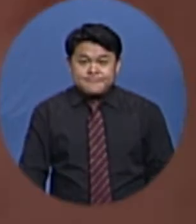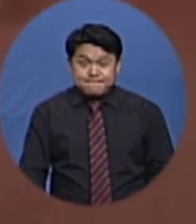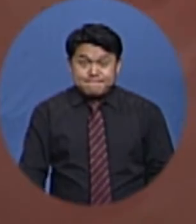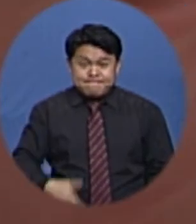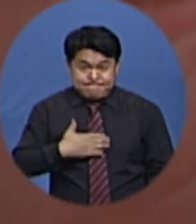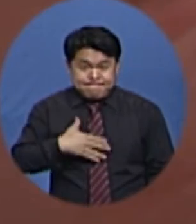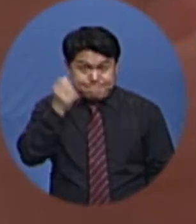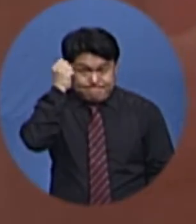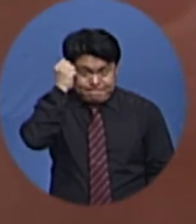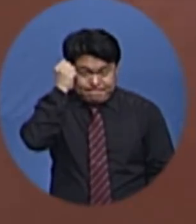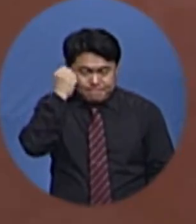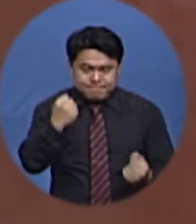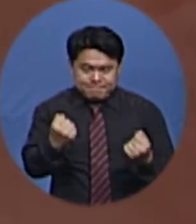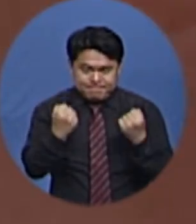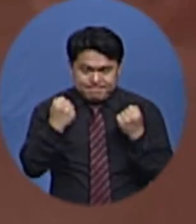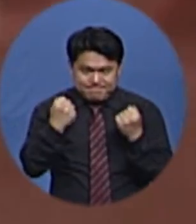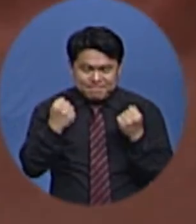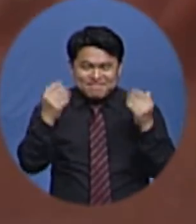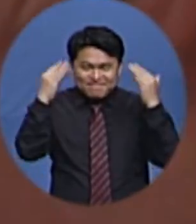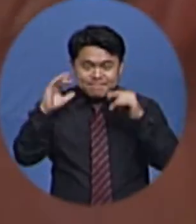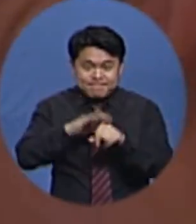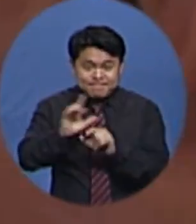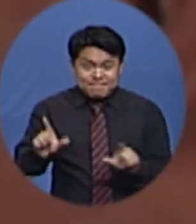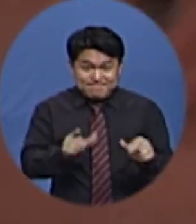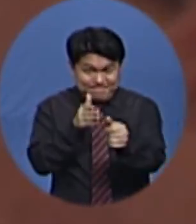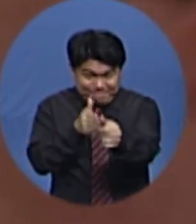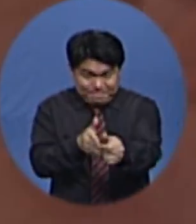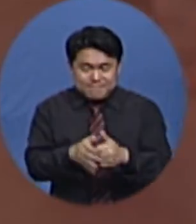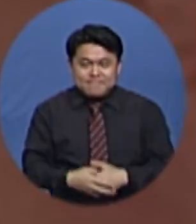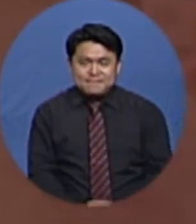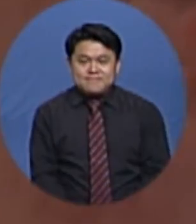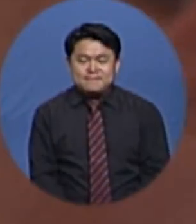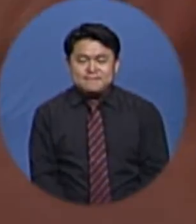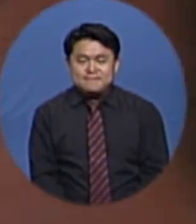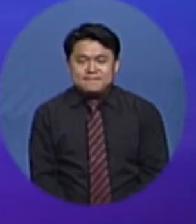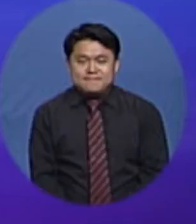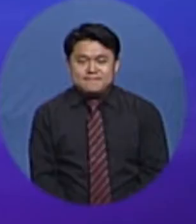꼭 유념하셔서 건강한 여름 보내시길 바랍니다.